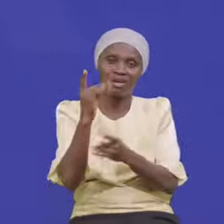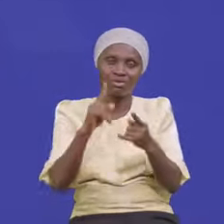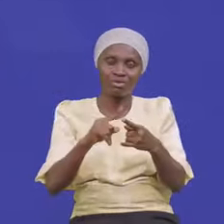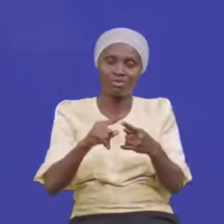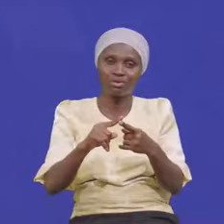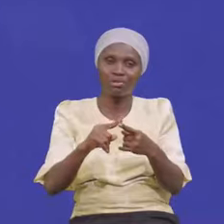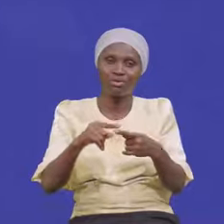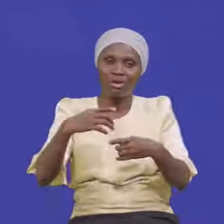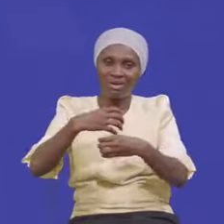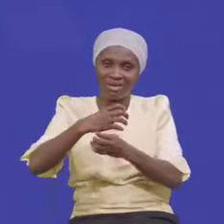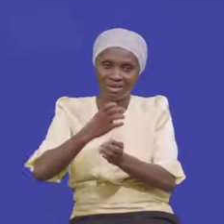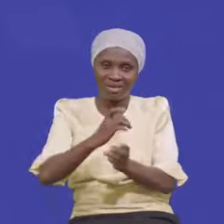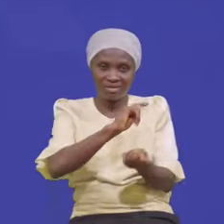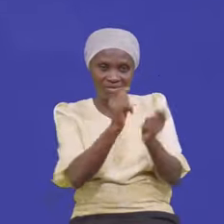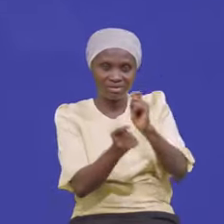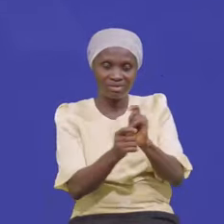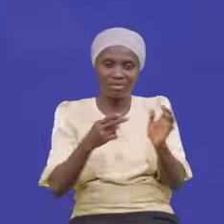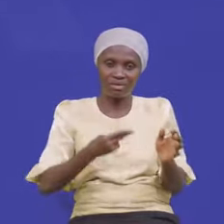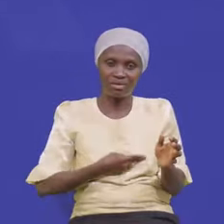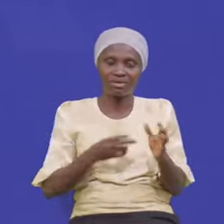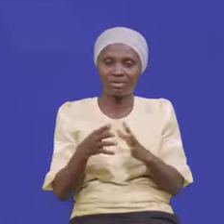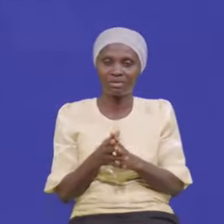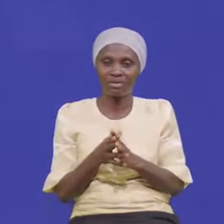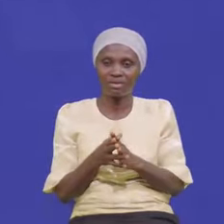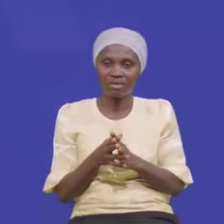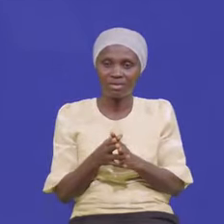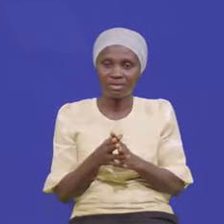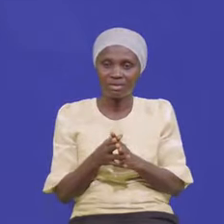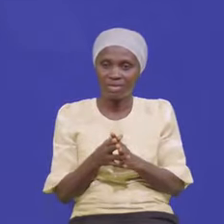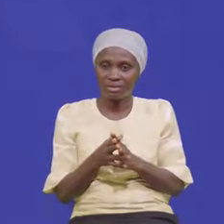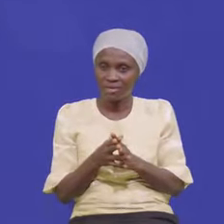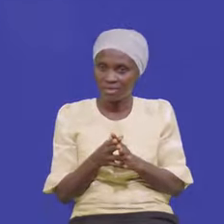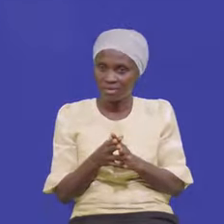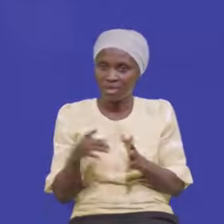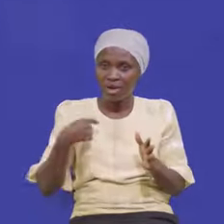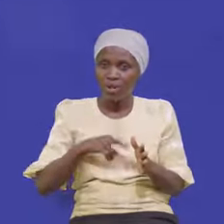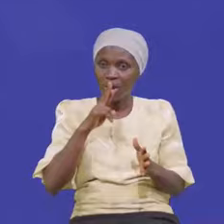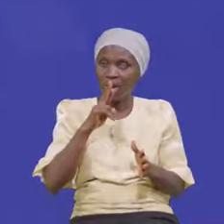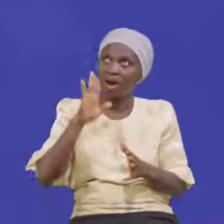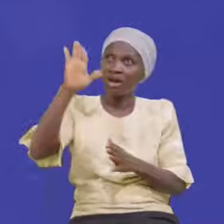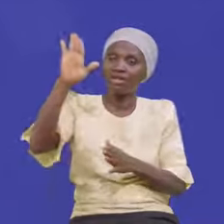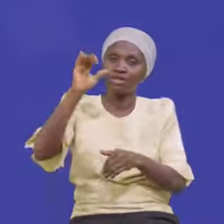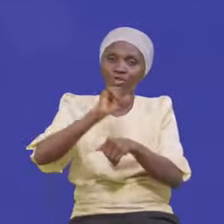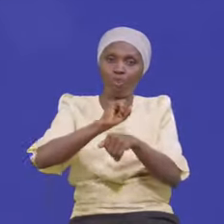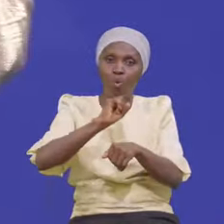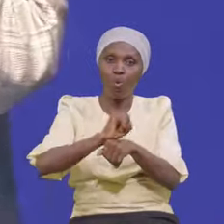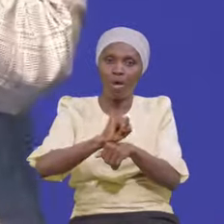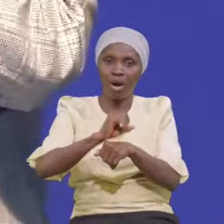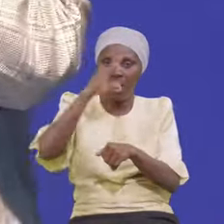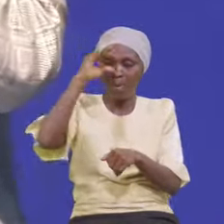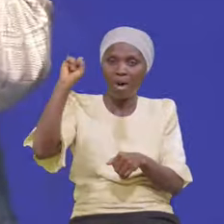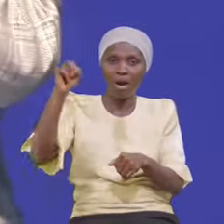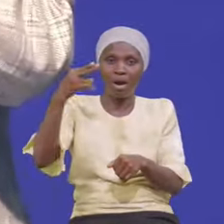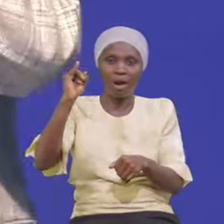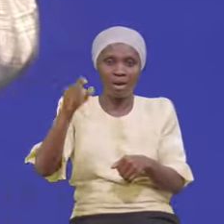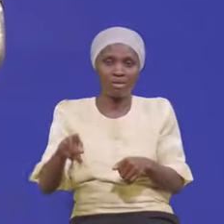అపవిత్రమైనవి, బలహీనమైనవి, మన జీవితాన్ని రూపాంతరపరచడానికి ఆ చేతులు ప్రయోజనకరం కాదు. We are his workmanship. మనము ఆయన చేతి పని అయి ఉన్నాం. Created